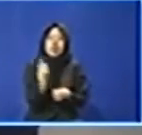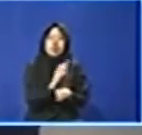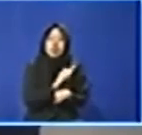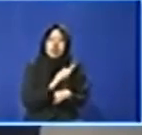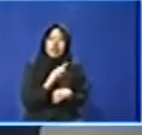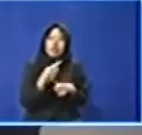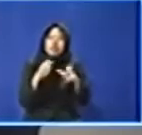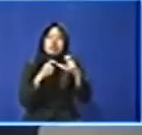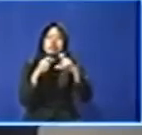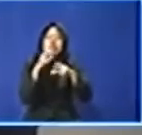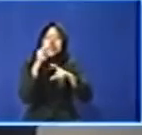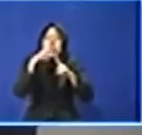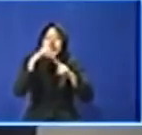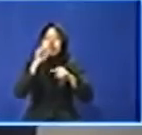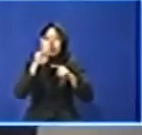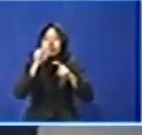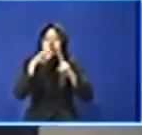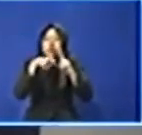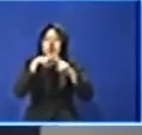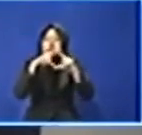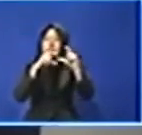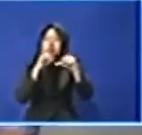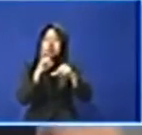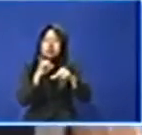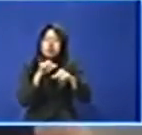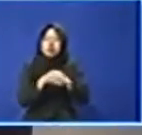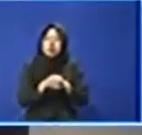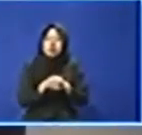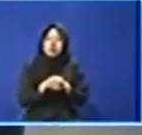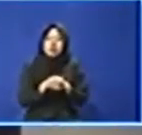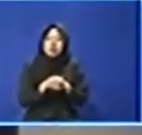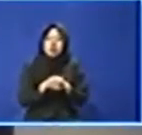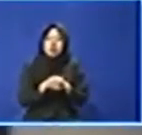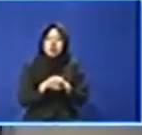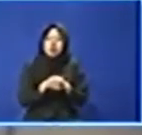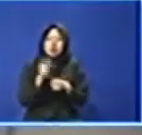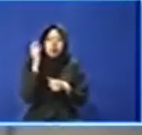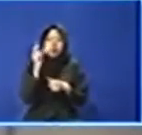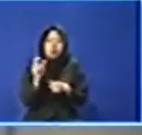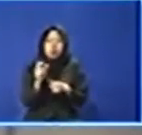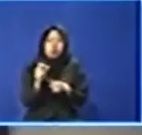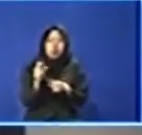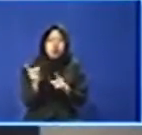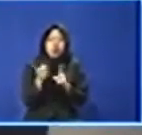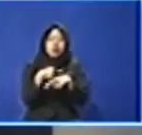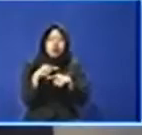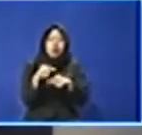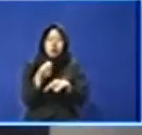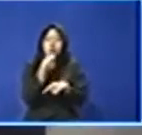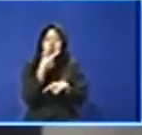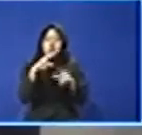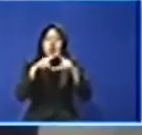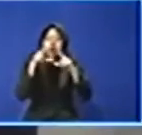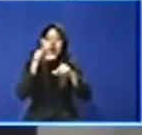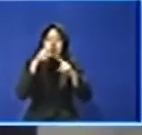tifikasi atas profesionalisme yang telah dilakukan oleh masyarakat melalui toko obat dan pengobatan alternatif